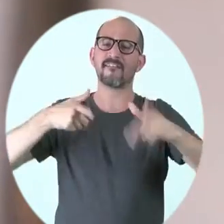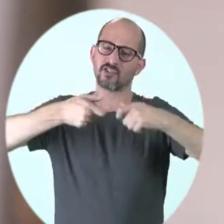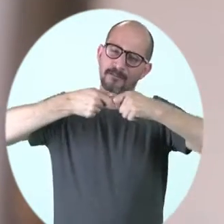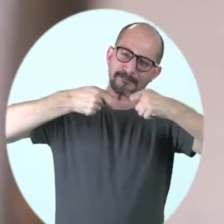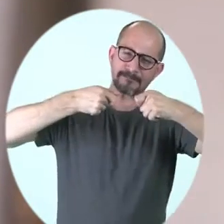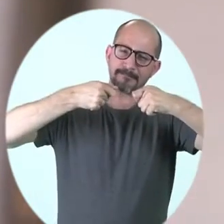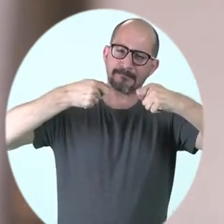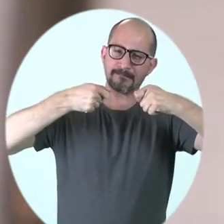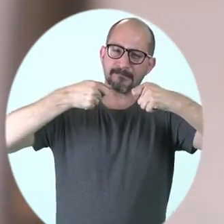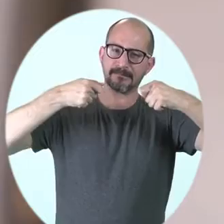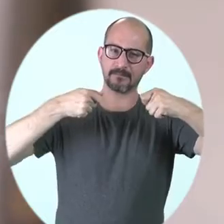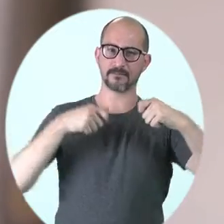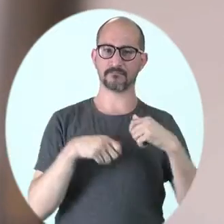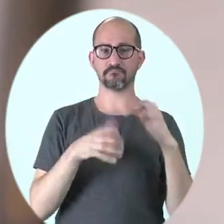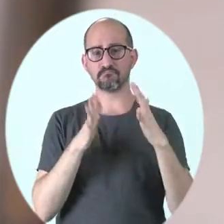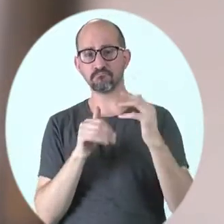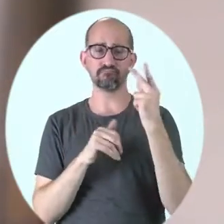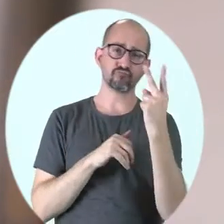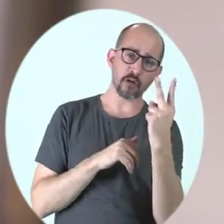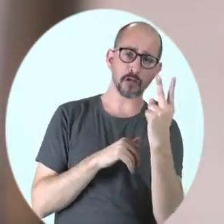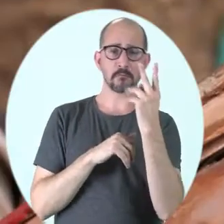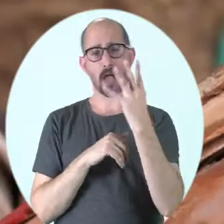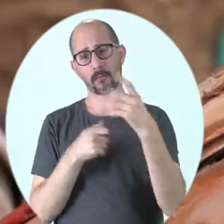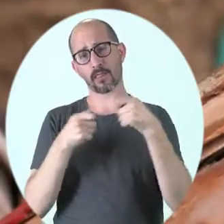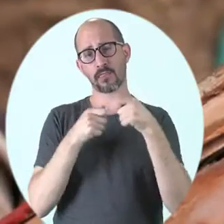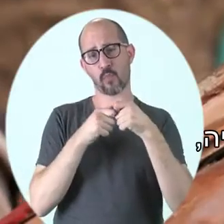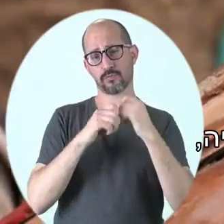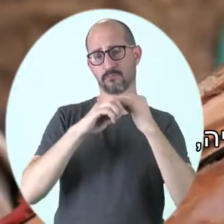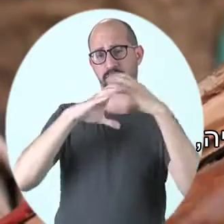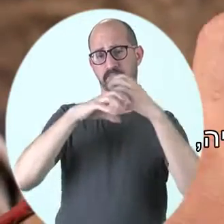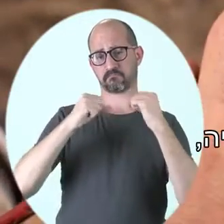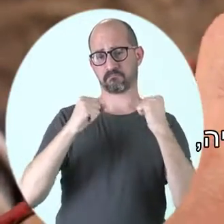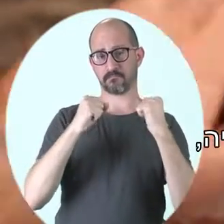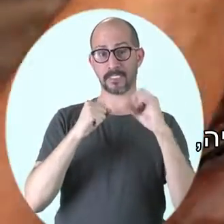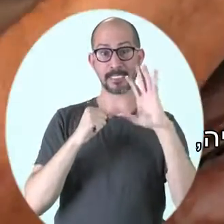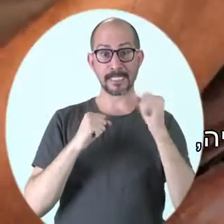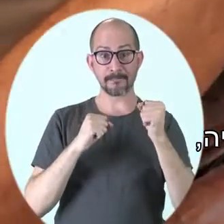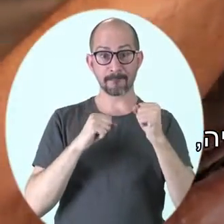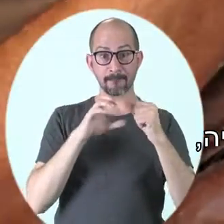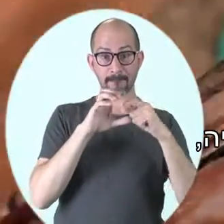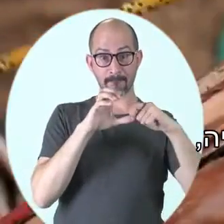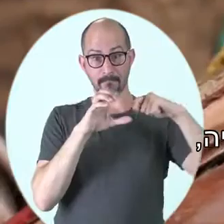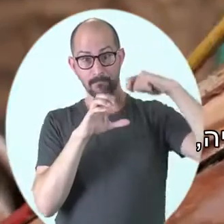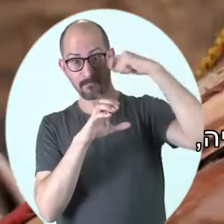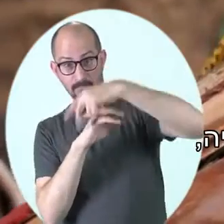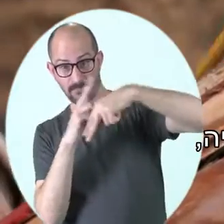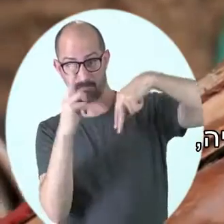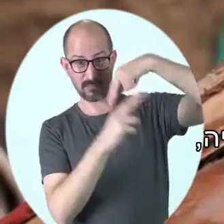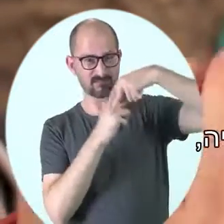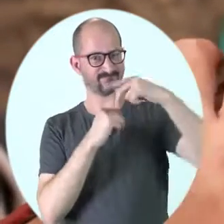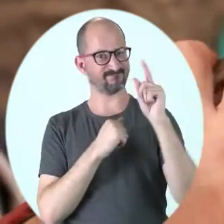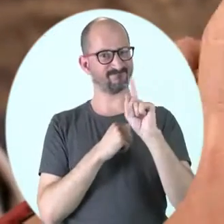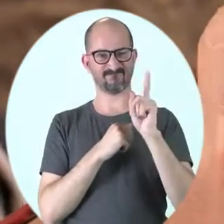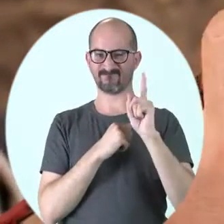שניתן. נבצע בין 2-4 חניקות בהתאם לעובי החבל. שימו לב, אם החניקות יעלו אחת על השנייה, הן יאבדו